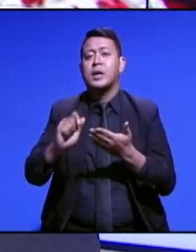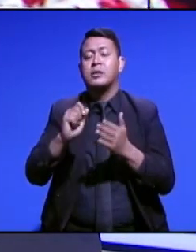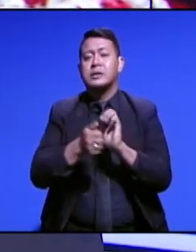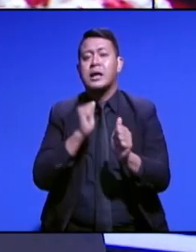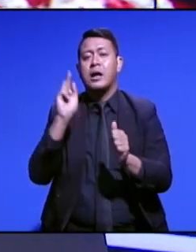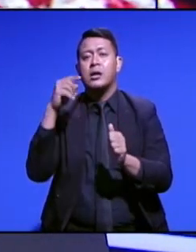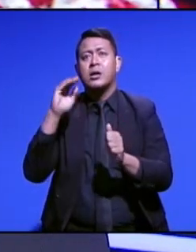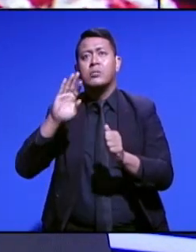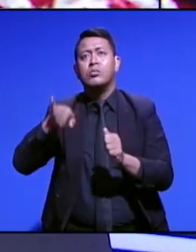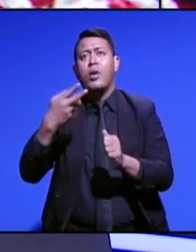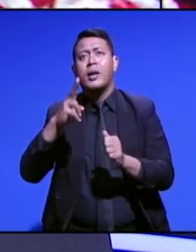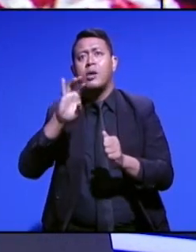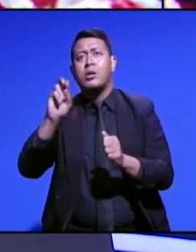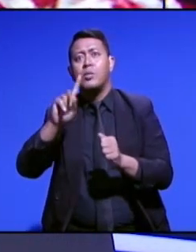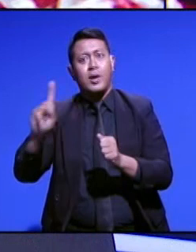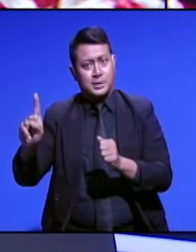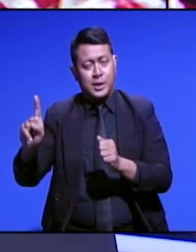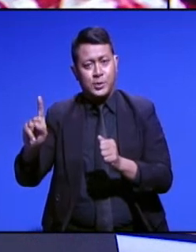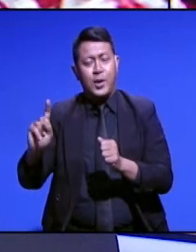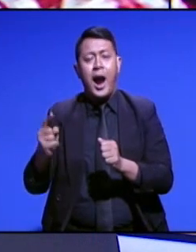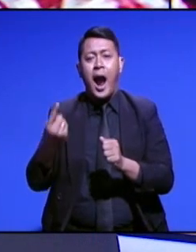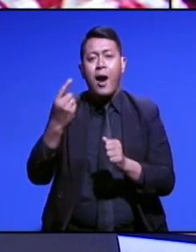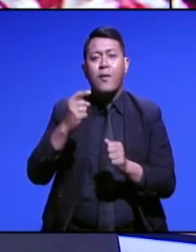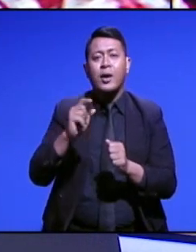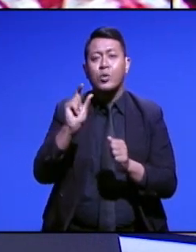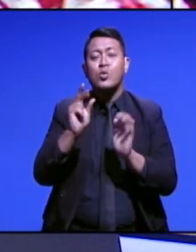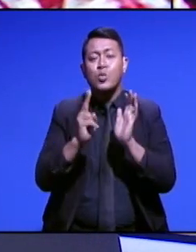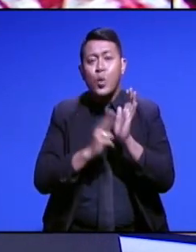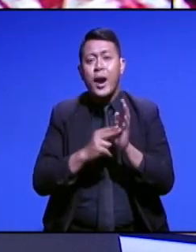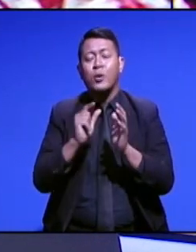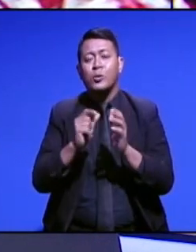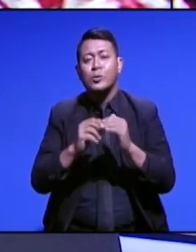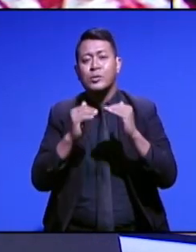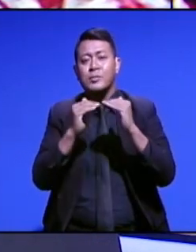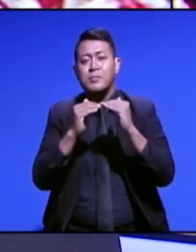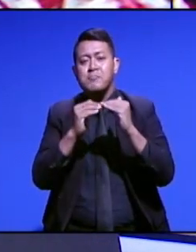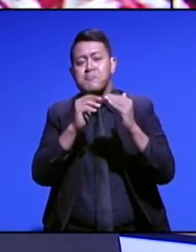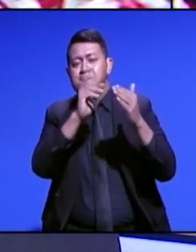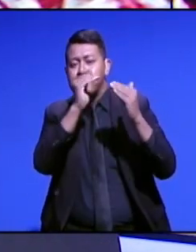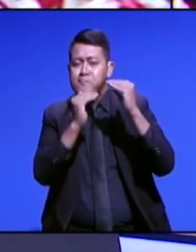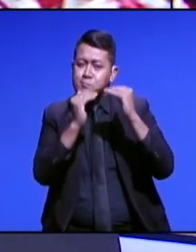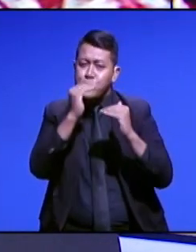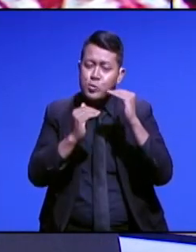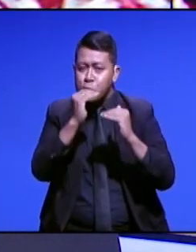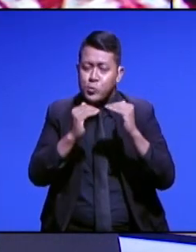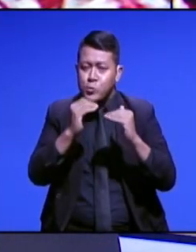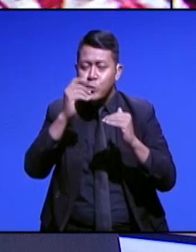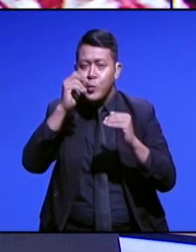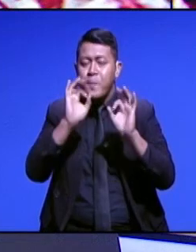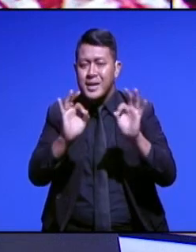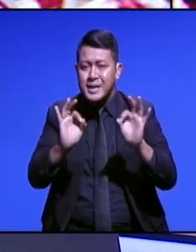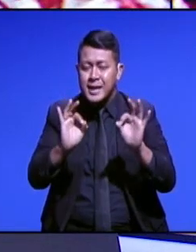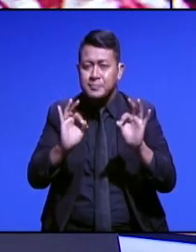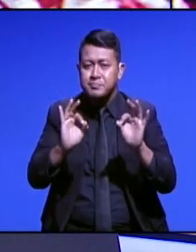tahun 2021. Mulanya, UN digelar pemerintah untuk mengukur kualitas pendidikan di suatu daerah. Sebelum dihapuskan, UN